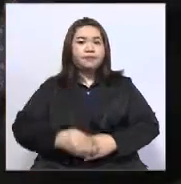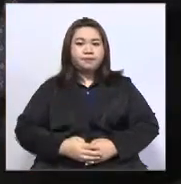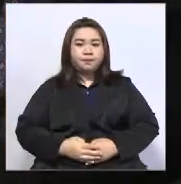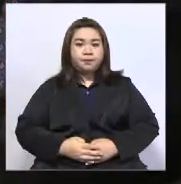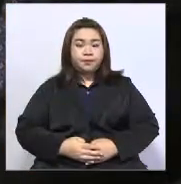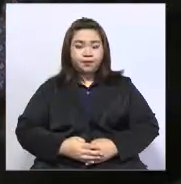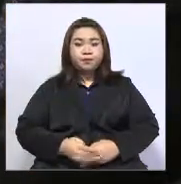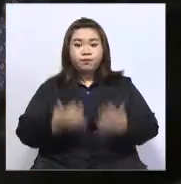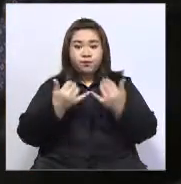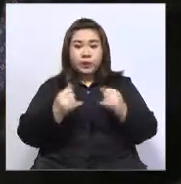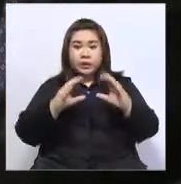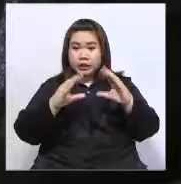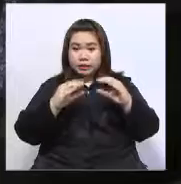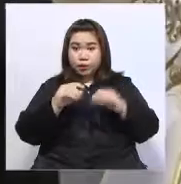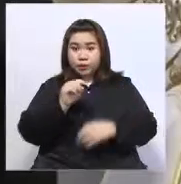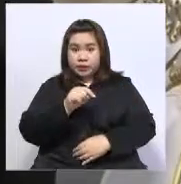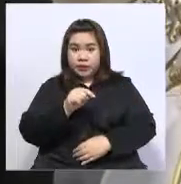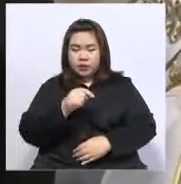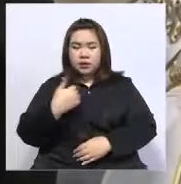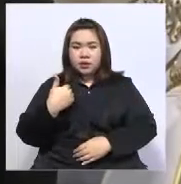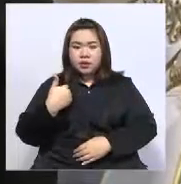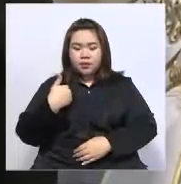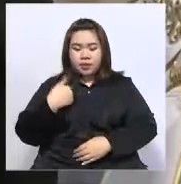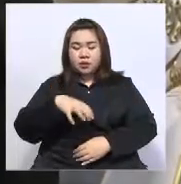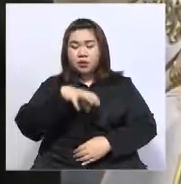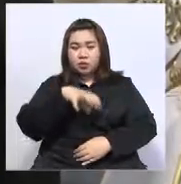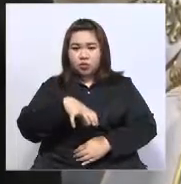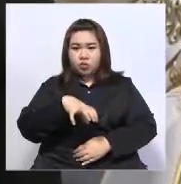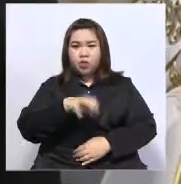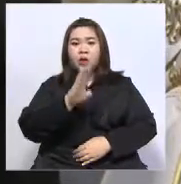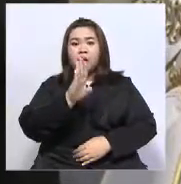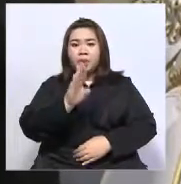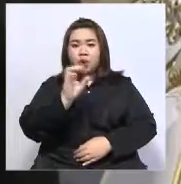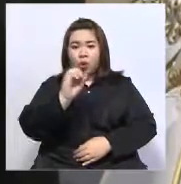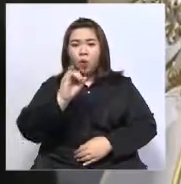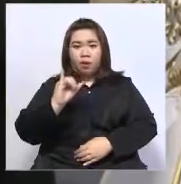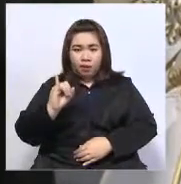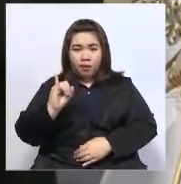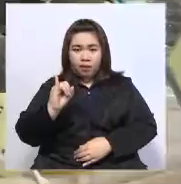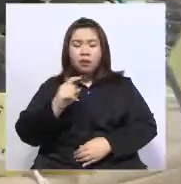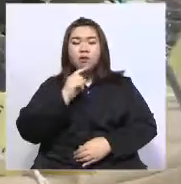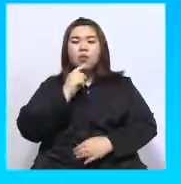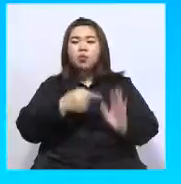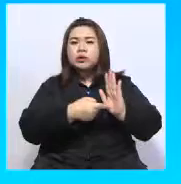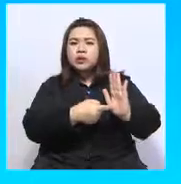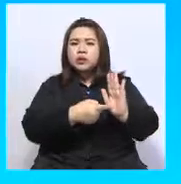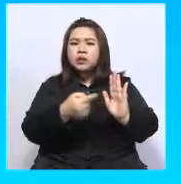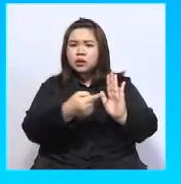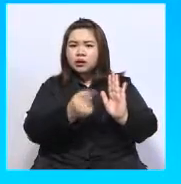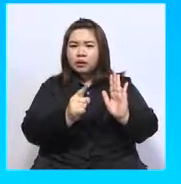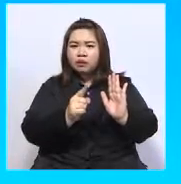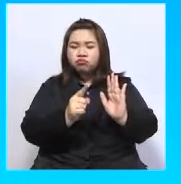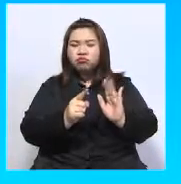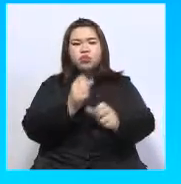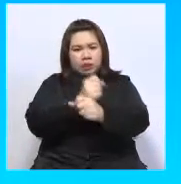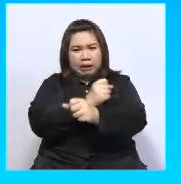ทางนี้นะครับในการประชุมดังกล่าวนี้นะครับทางสำนักงานคณะกรรมการส่งเสริมการลงทุน BOI นะครับก็จะเสนอเรื่องของความ